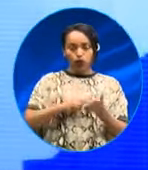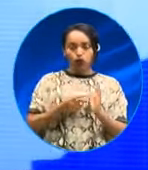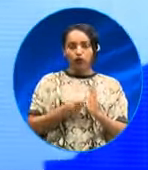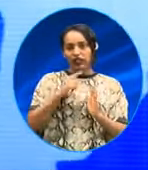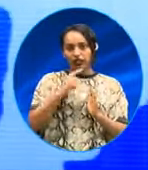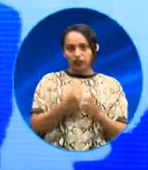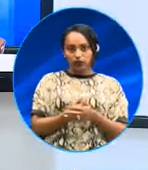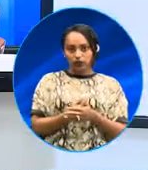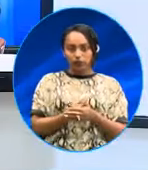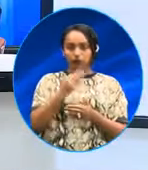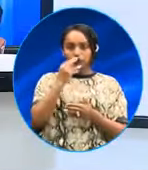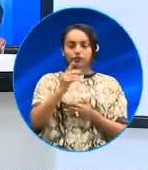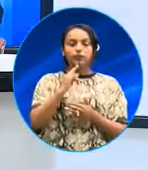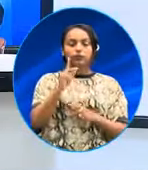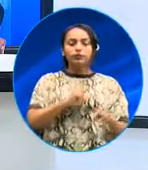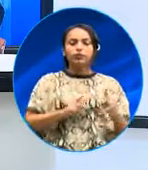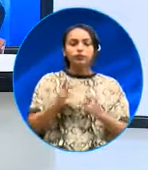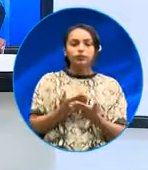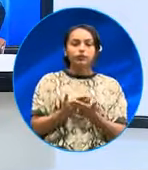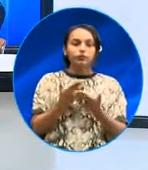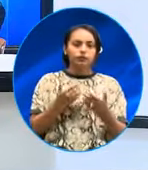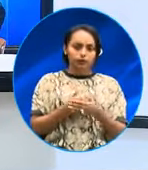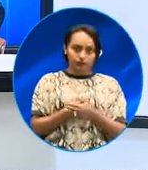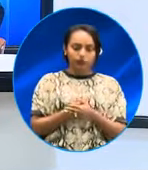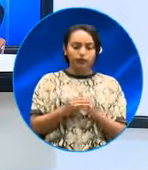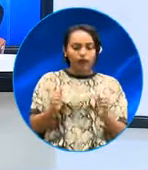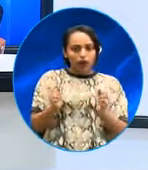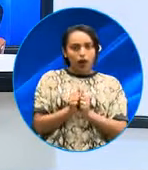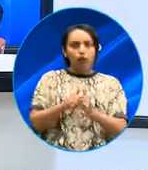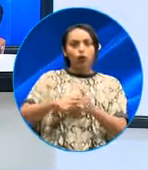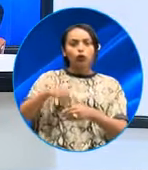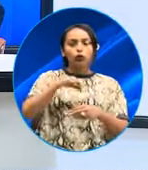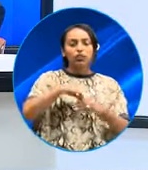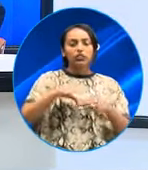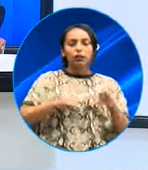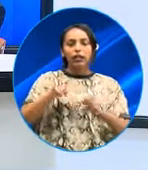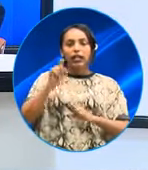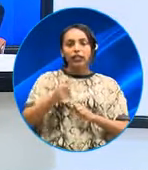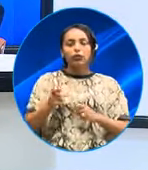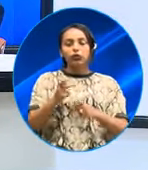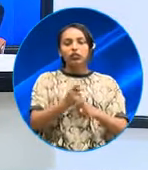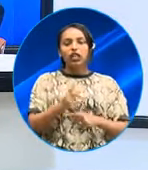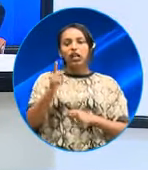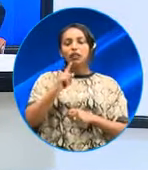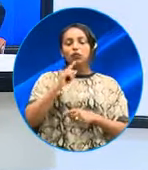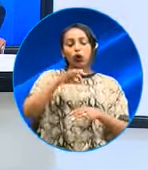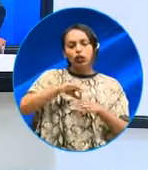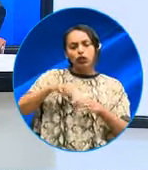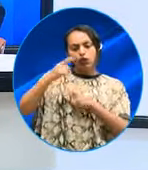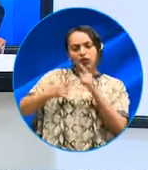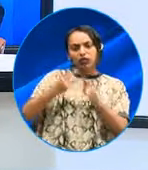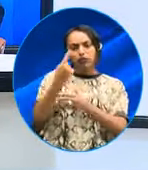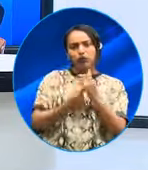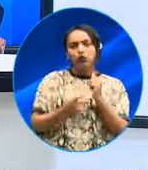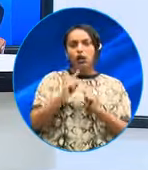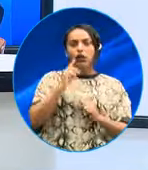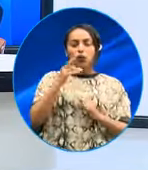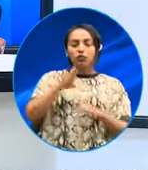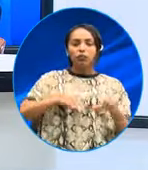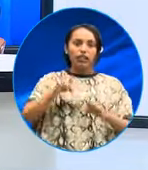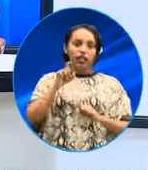ነው። መልካም ነው። ህብረተሰቡስ በነቂስ ወጥቶ ሲተክል ማድረግ የሚገባው ጥንቃቄ ምንድነው? ተክሎ መሄድ ብቻ ነው